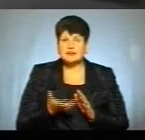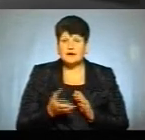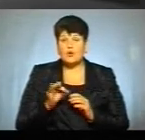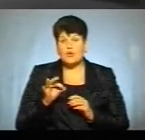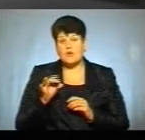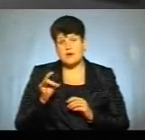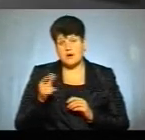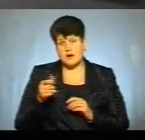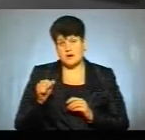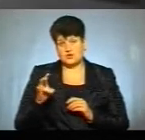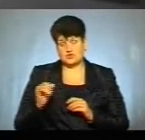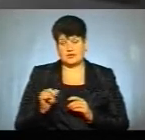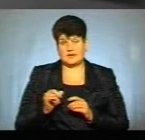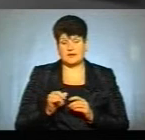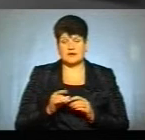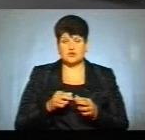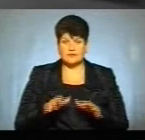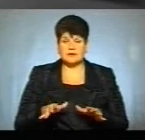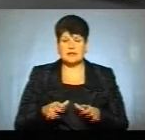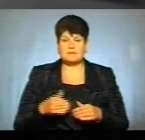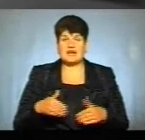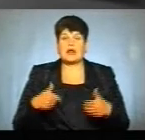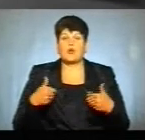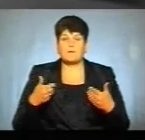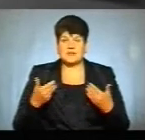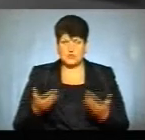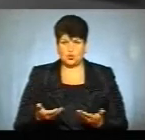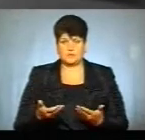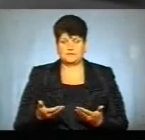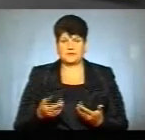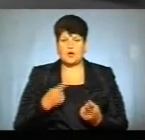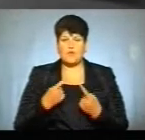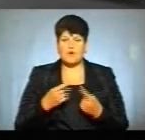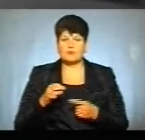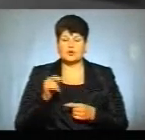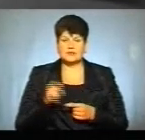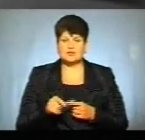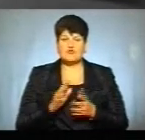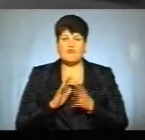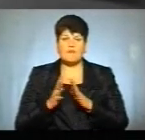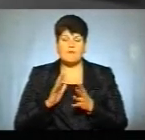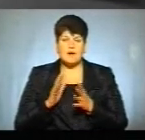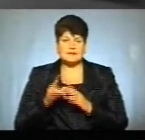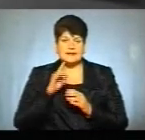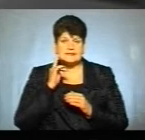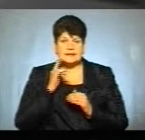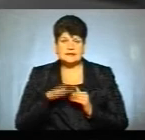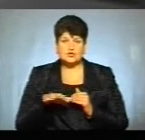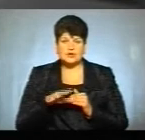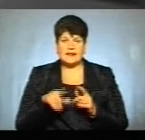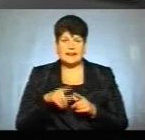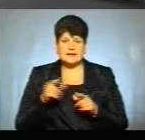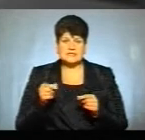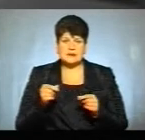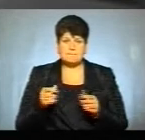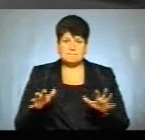як правило. І через те ми навіть рекомендуємо і говоримо про те, що в парках, скверах, на зелених зонах листя не треба